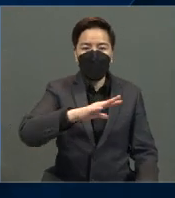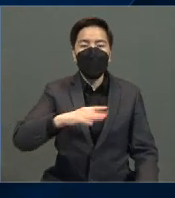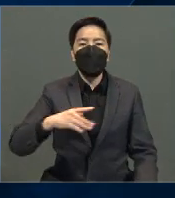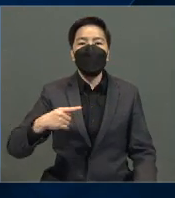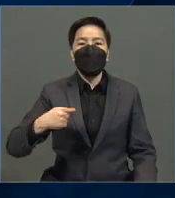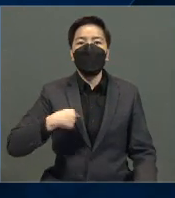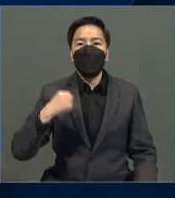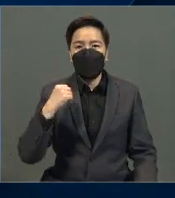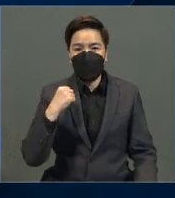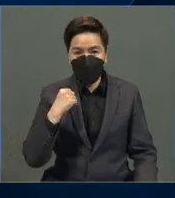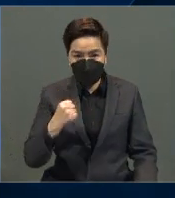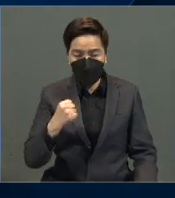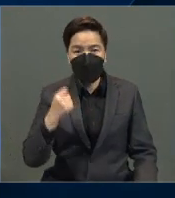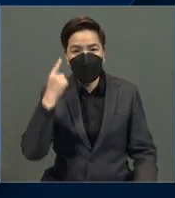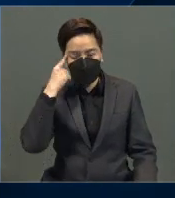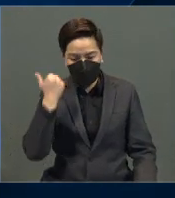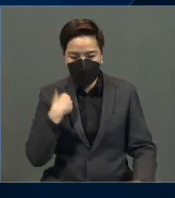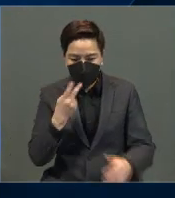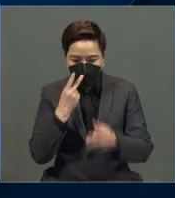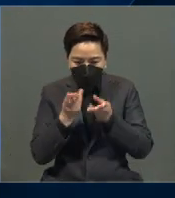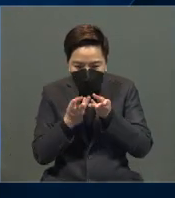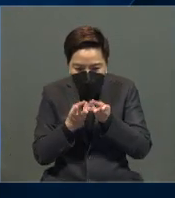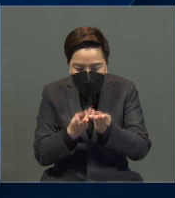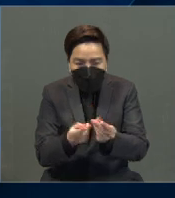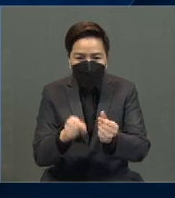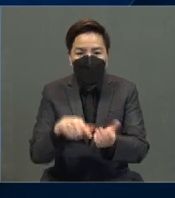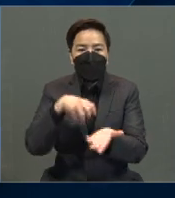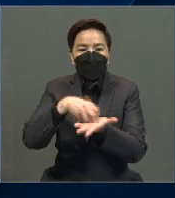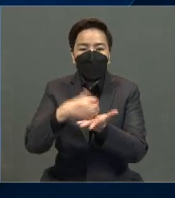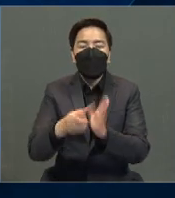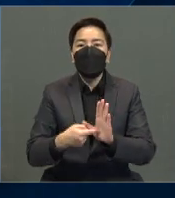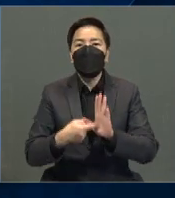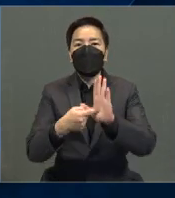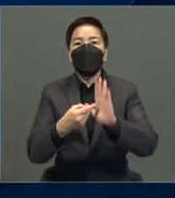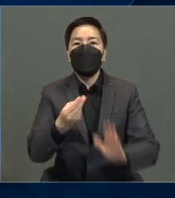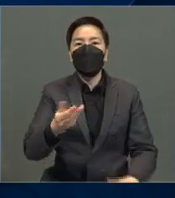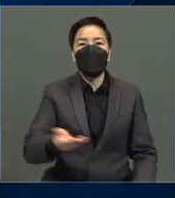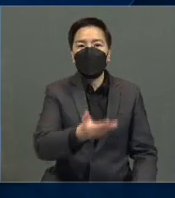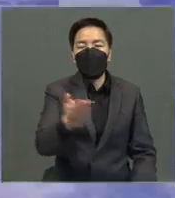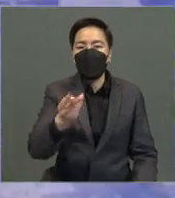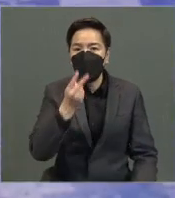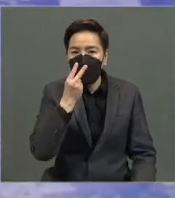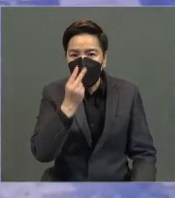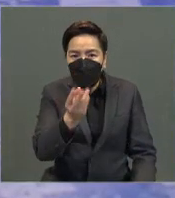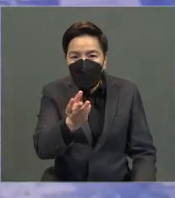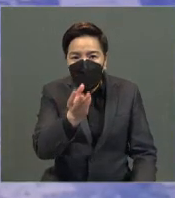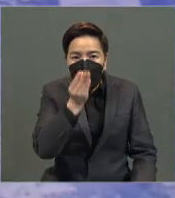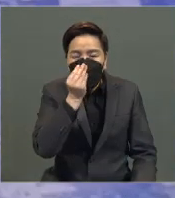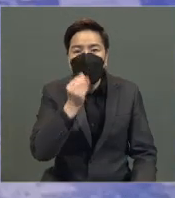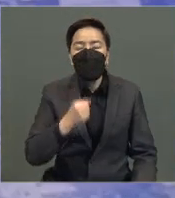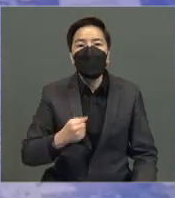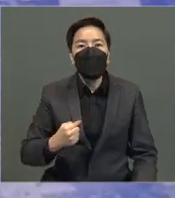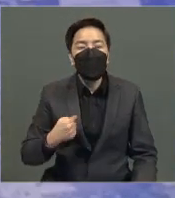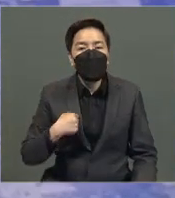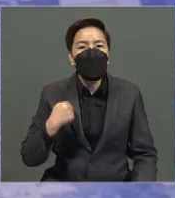ของวัคซีนแล้วเราก็จะติดตามเรื่องราวเหล่านี้นะครับมานำเสนอต่อท่านเป็นระยะนะครับเพื่อให้เกิดความมั่นอกมั่นใจแล้วก็เ